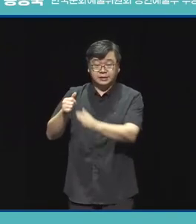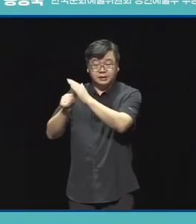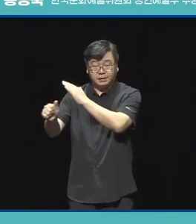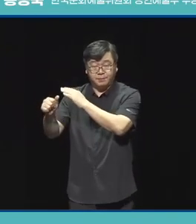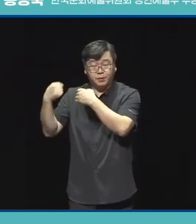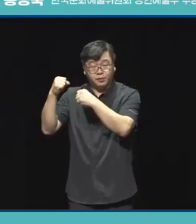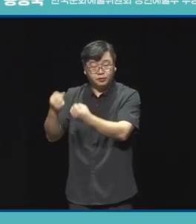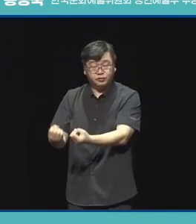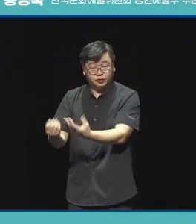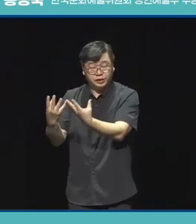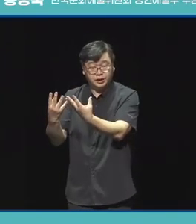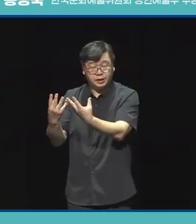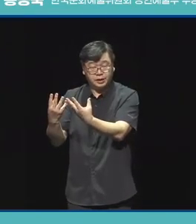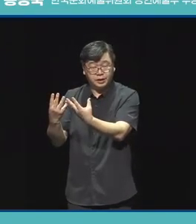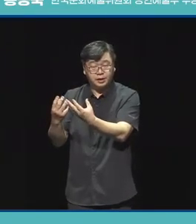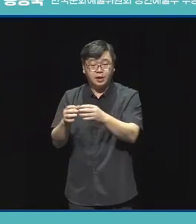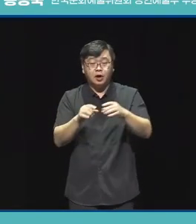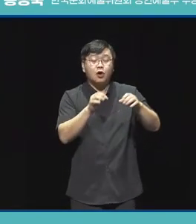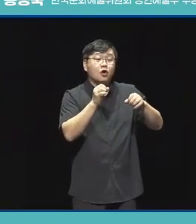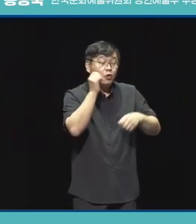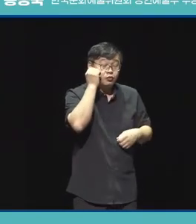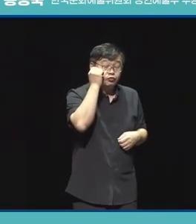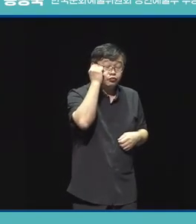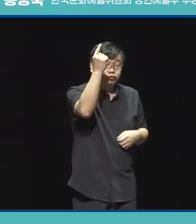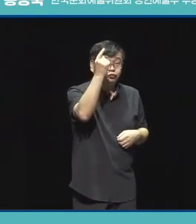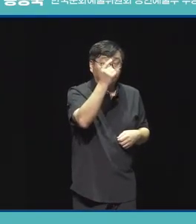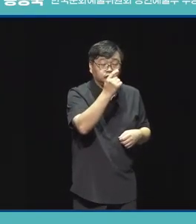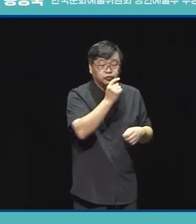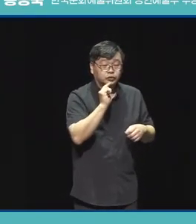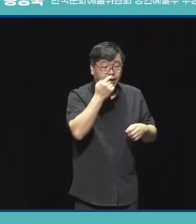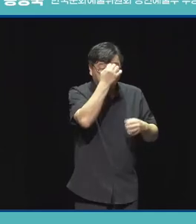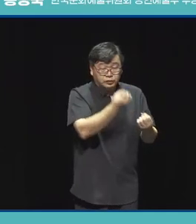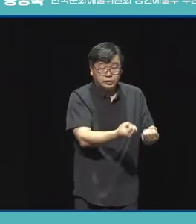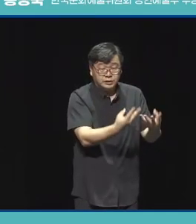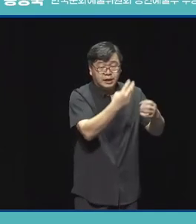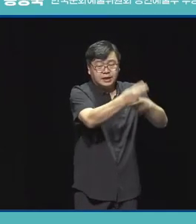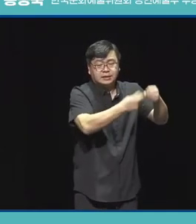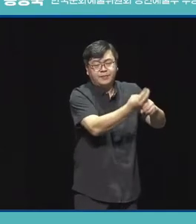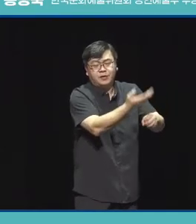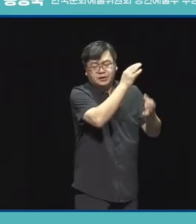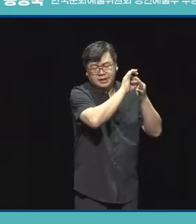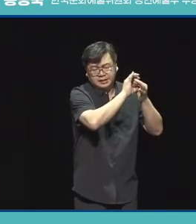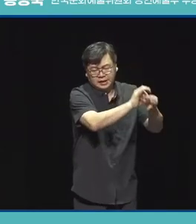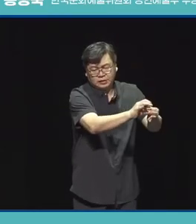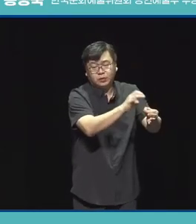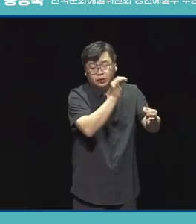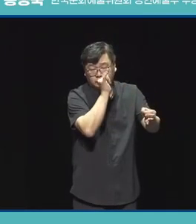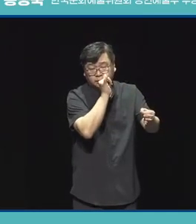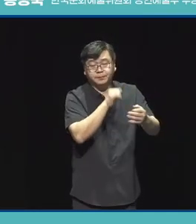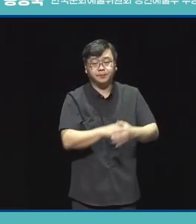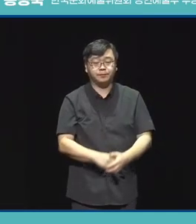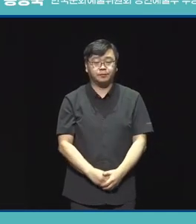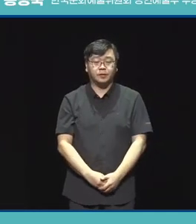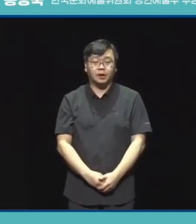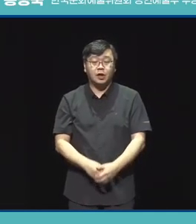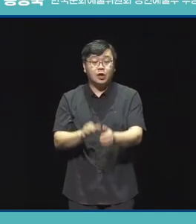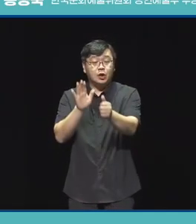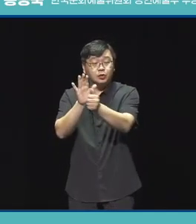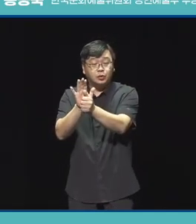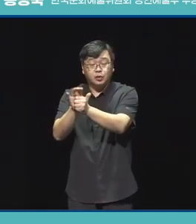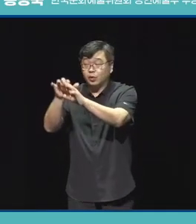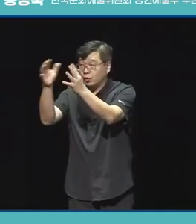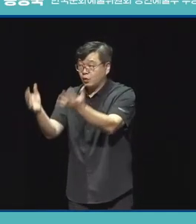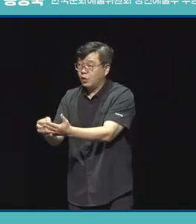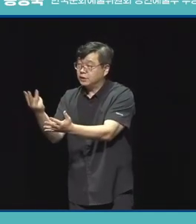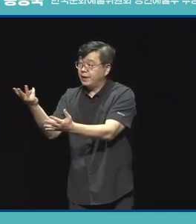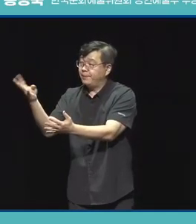지원자격은 3년 이상 열례적으로 개최된 공연예술제를 말합니다 지원의 규모는 장르 대표 공연이 실제는 3억